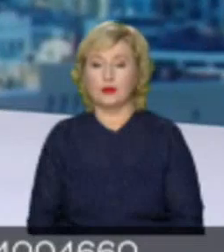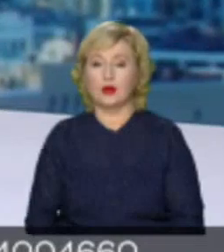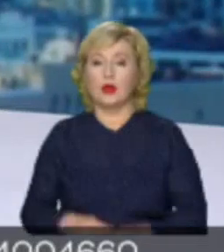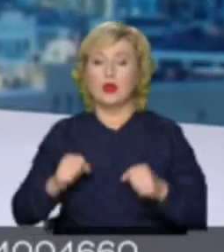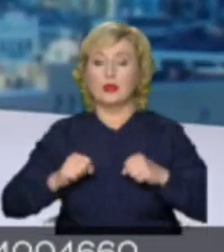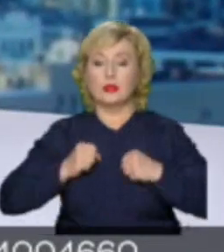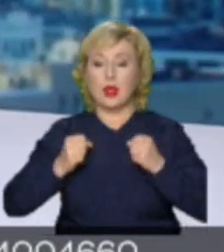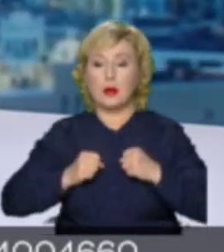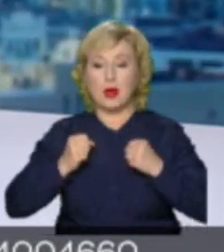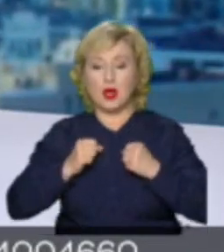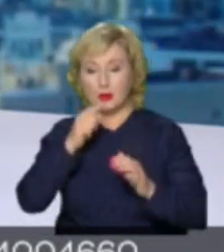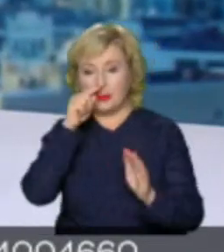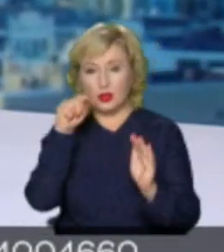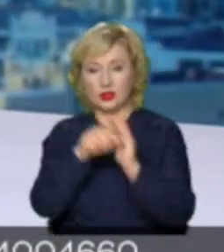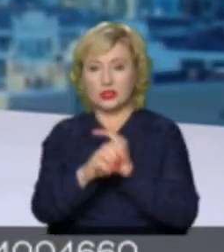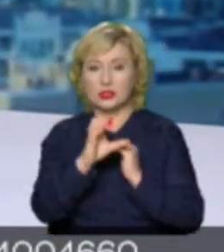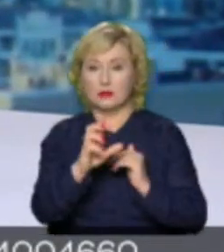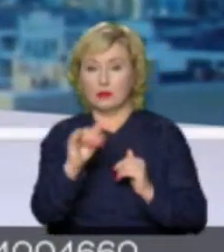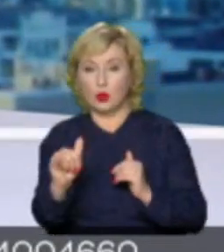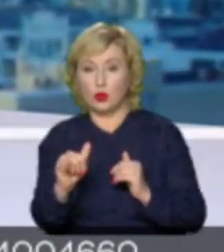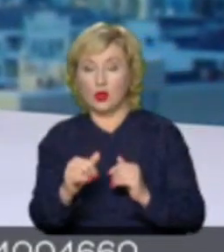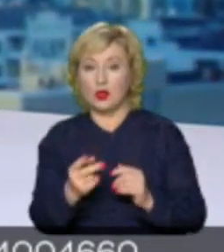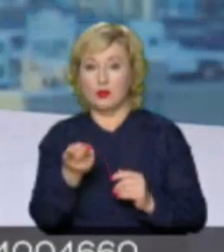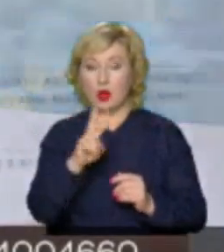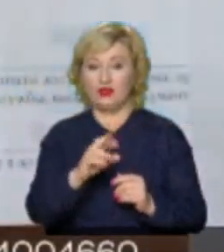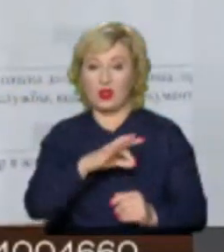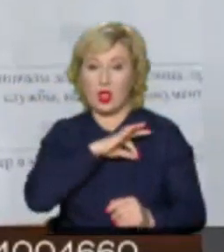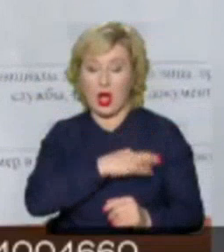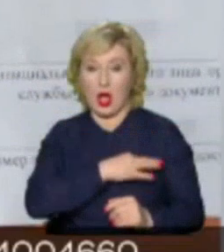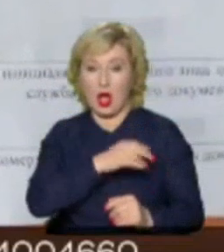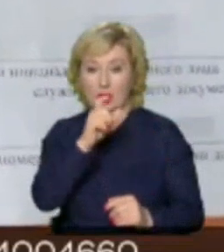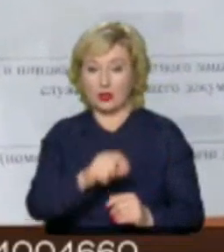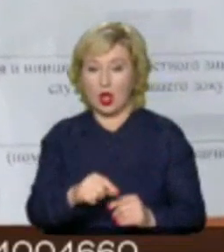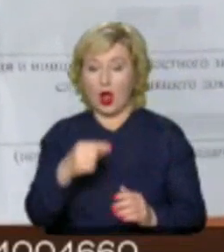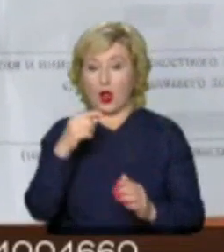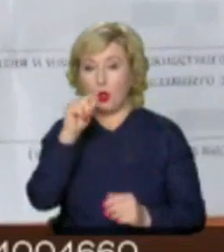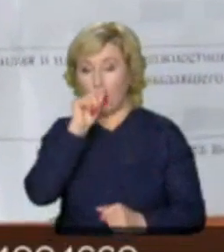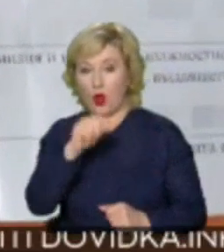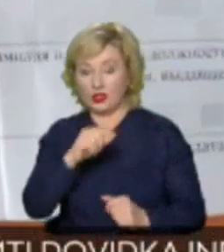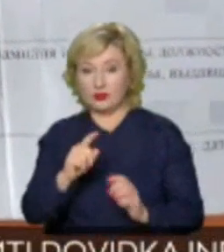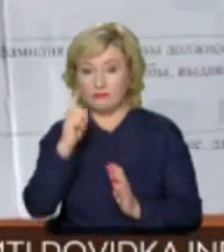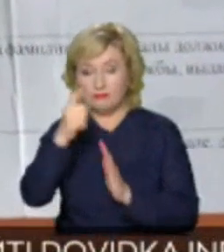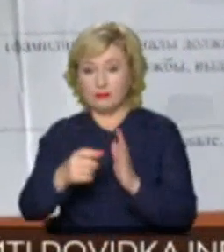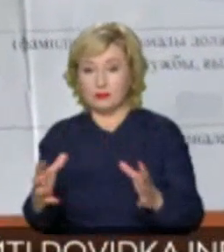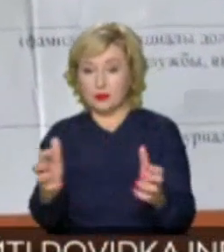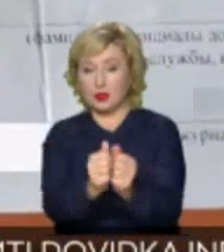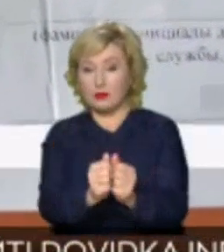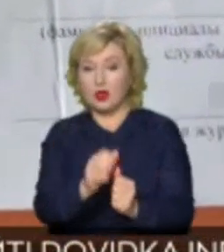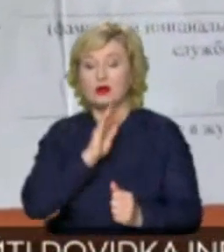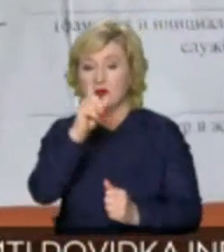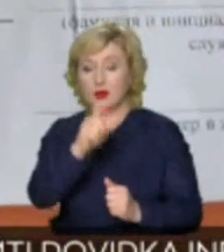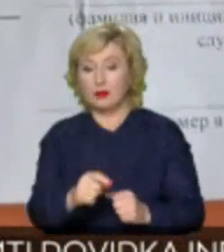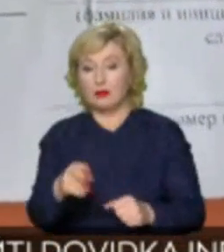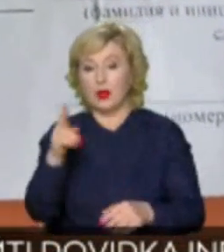Намагалась проникнути в СБУ і стати подвійним агентом. На Луганщині викрили шпигунку, яка працювала на ФСБ. Жінка